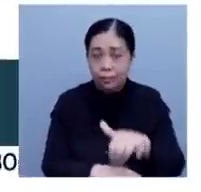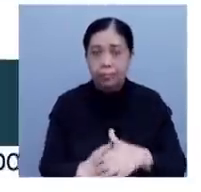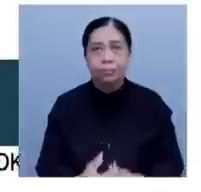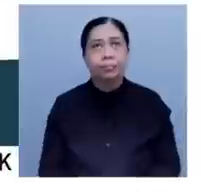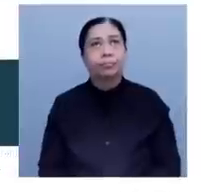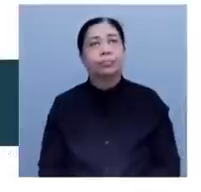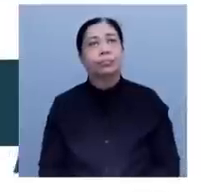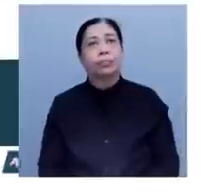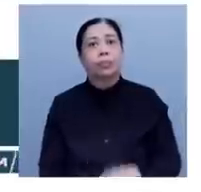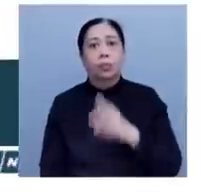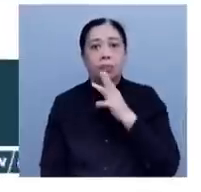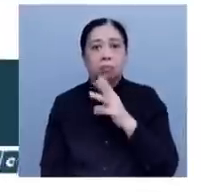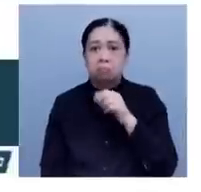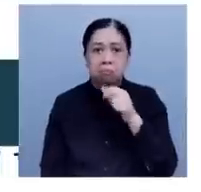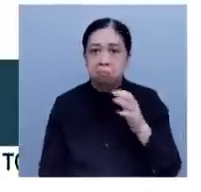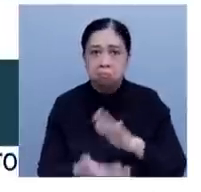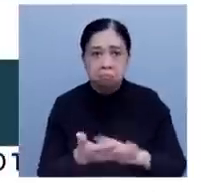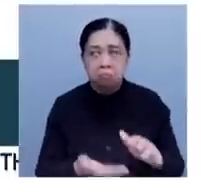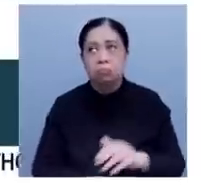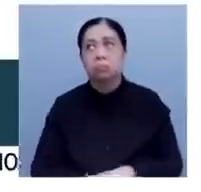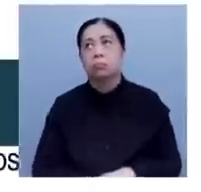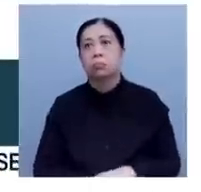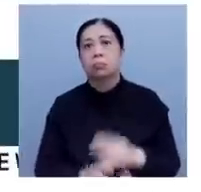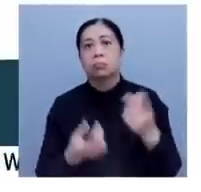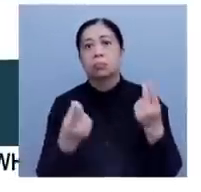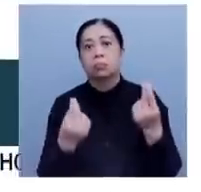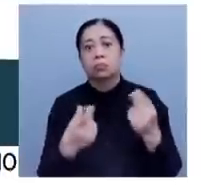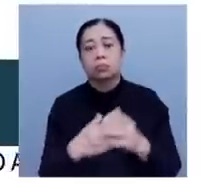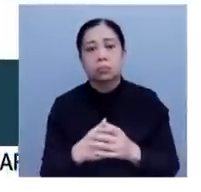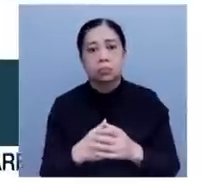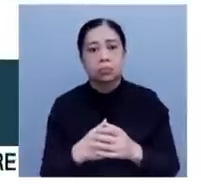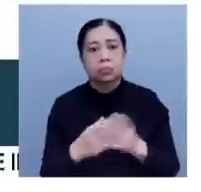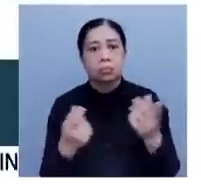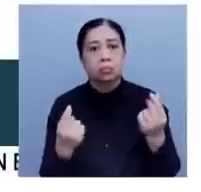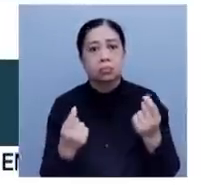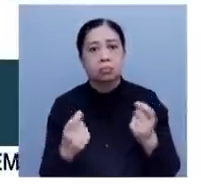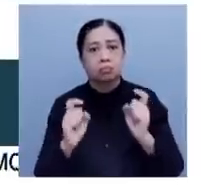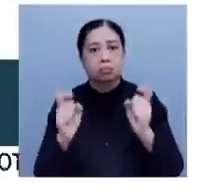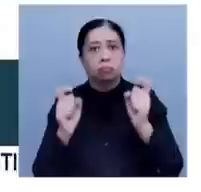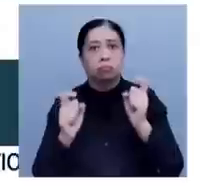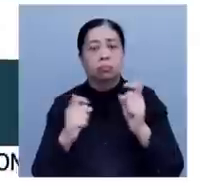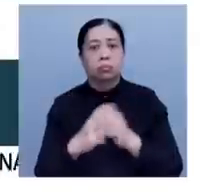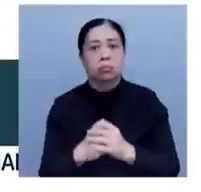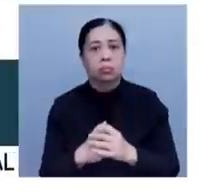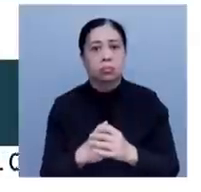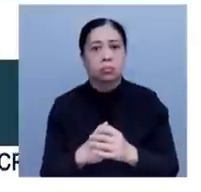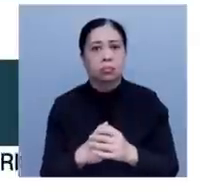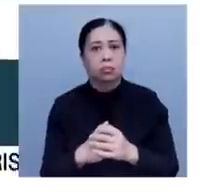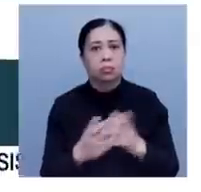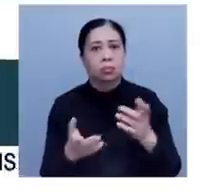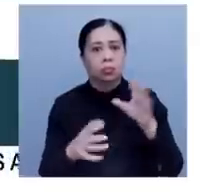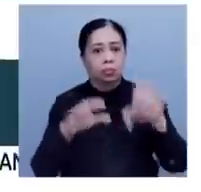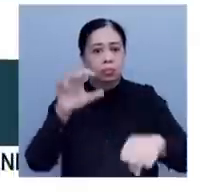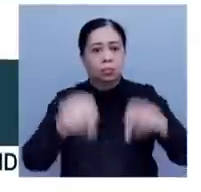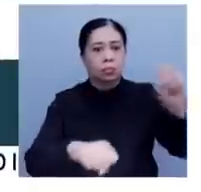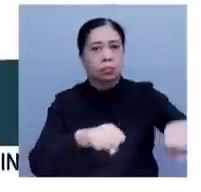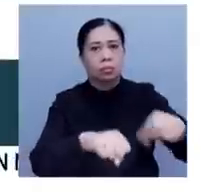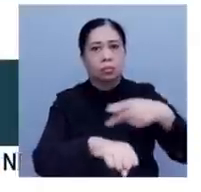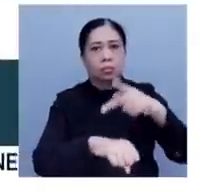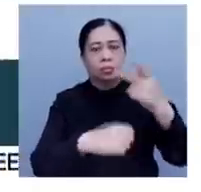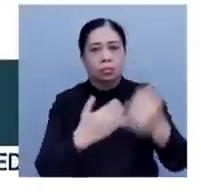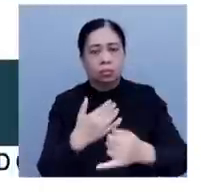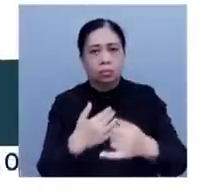The water has not been cleaned. Ang ginawa nila, binilisan nila ang mga reclamation project.